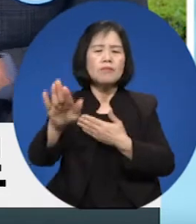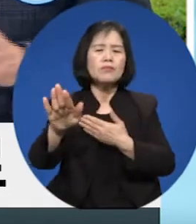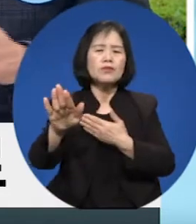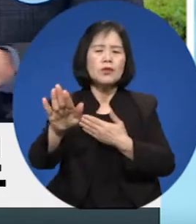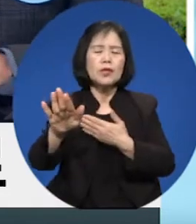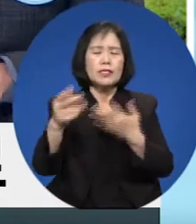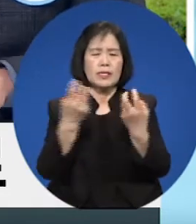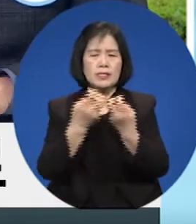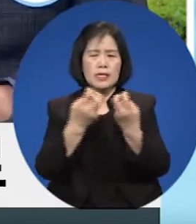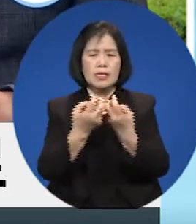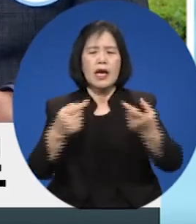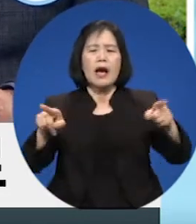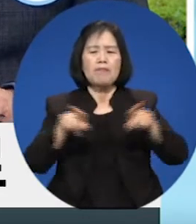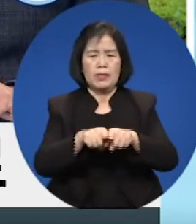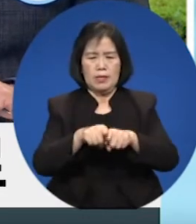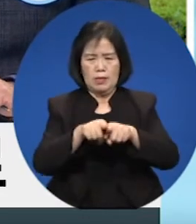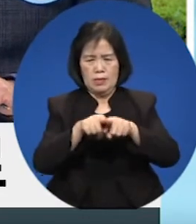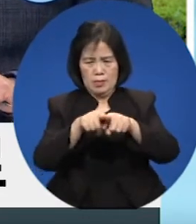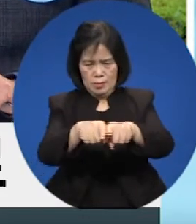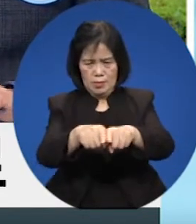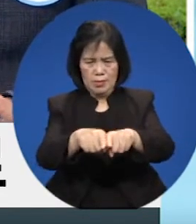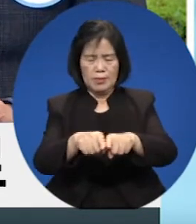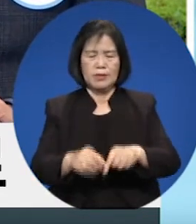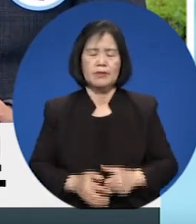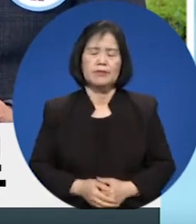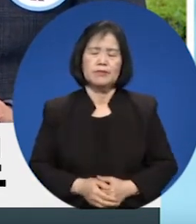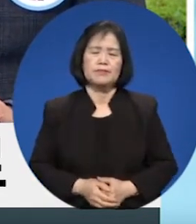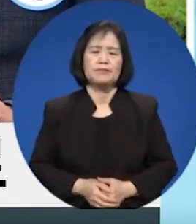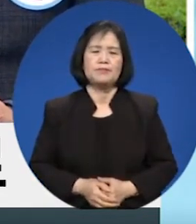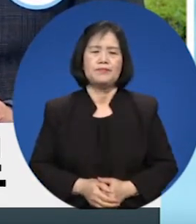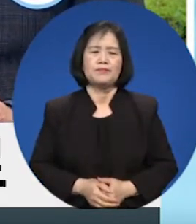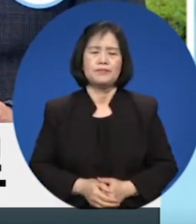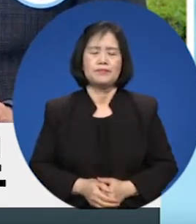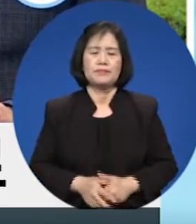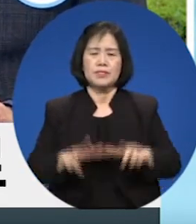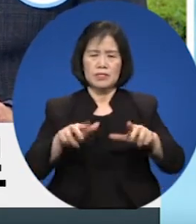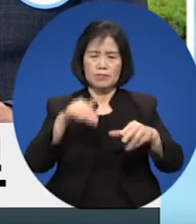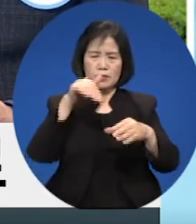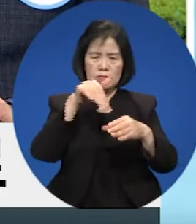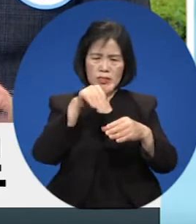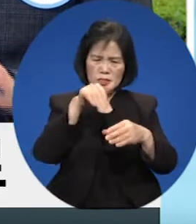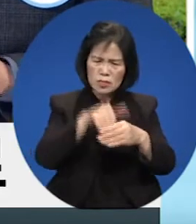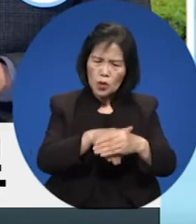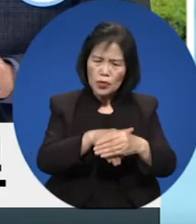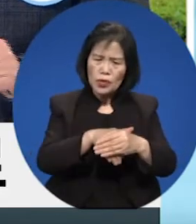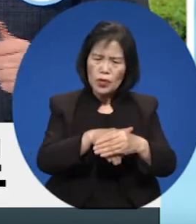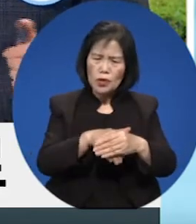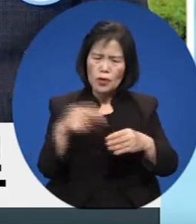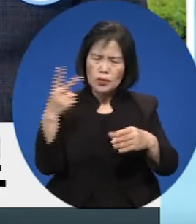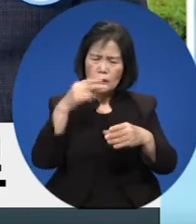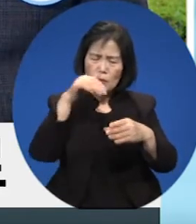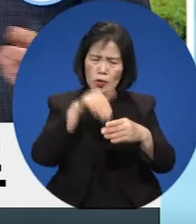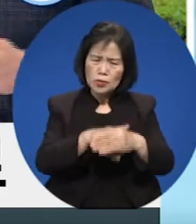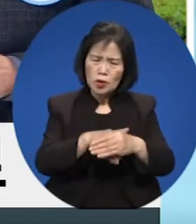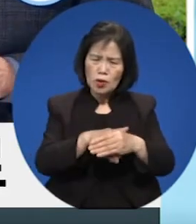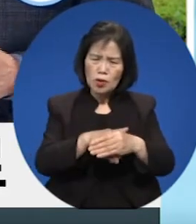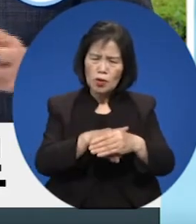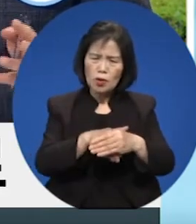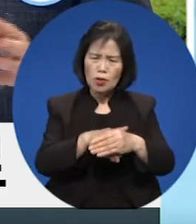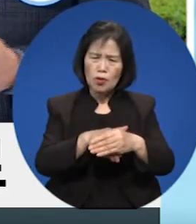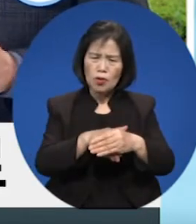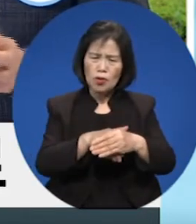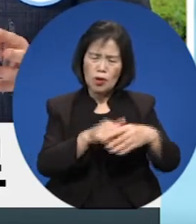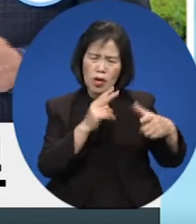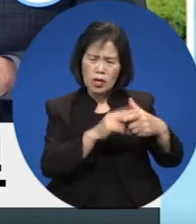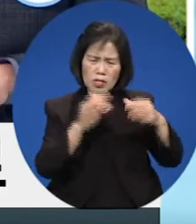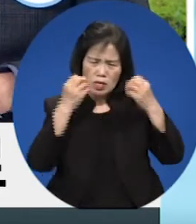대책이 같이 맞춰주는 그래서 이게 지금 뭐 선거라는 이 뭐 단어들이 이 전체의 래치